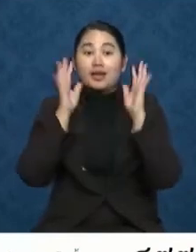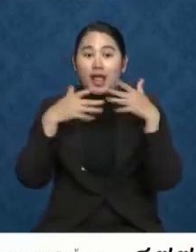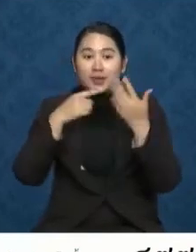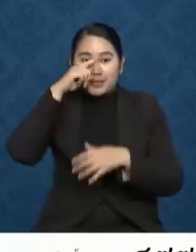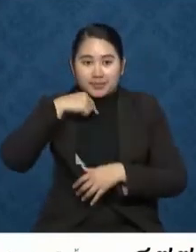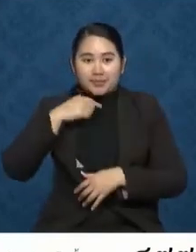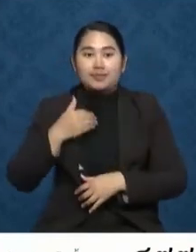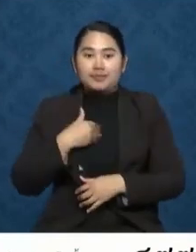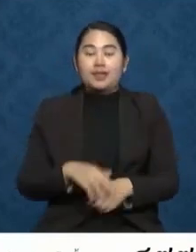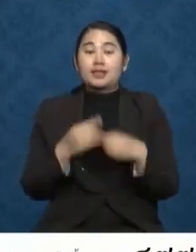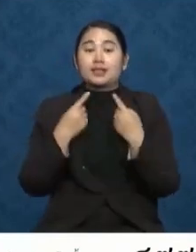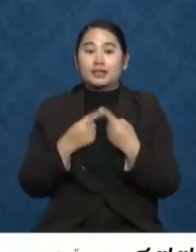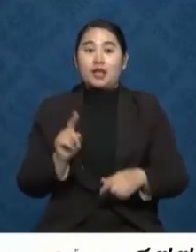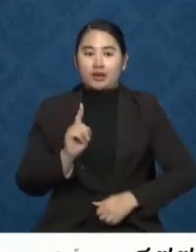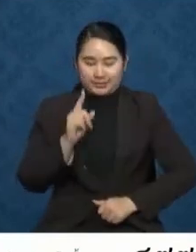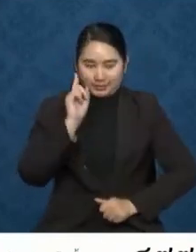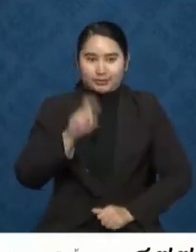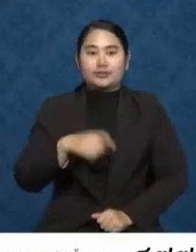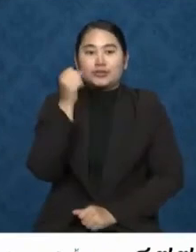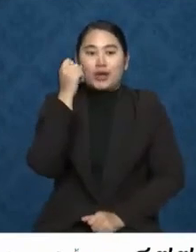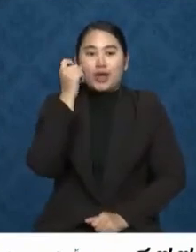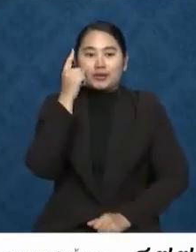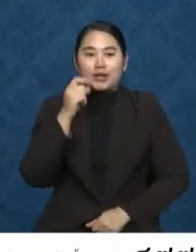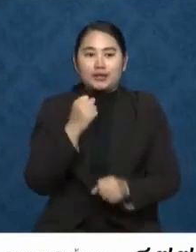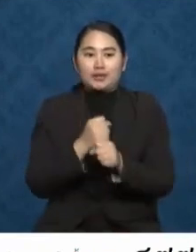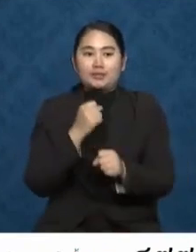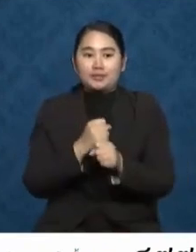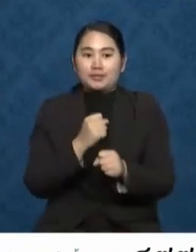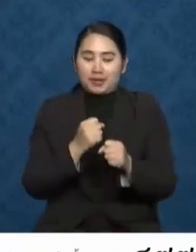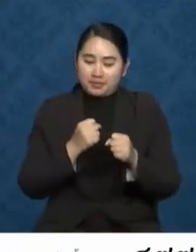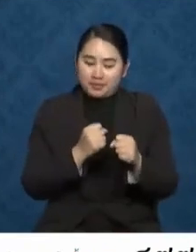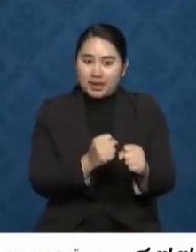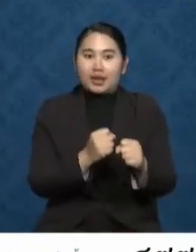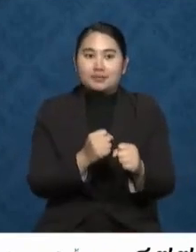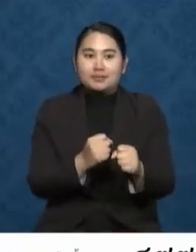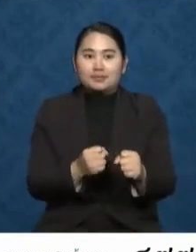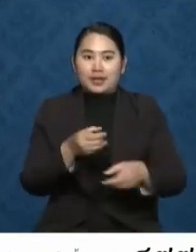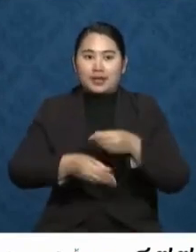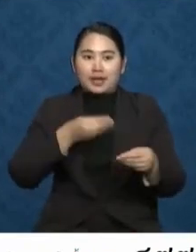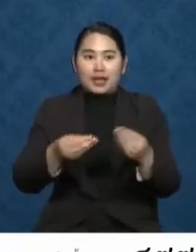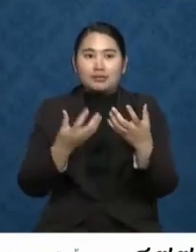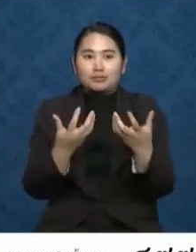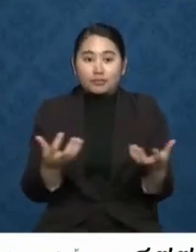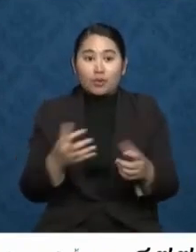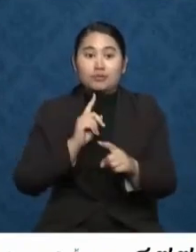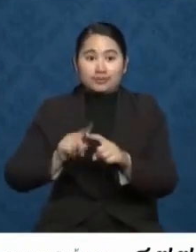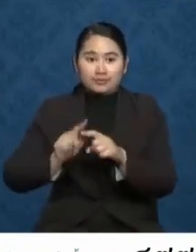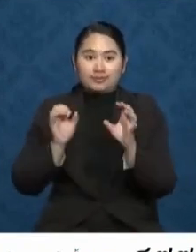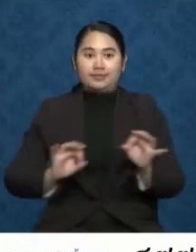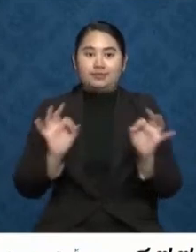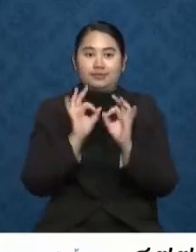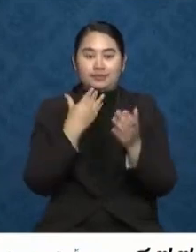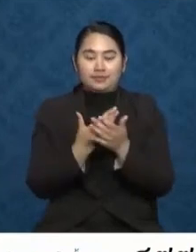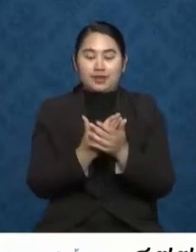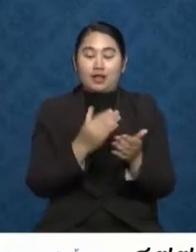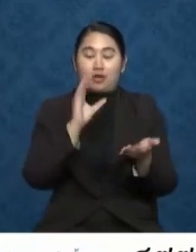ากได้แต่ท่านประธานครับเราต้องเข้าใจนะครับว่าการดำเนินการที่มีความพยายามเพิ่มการค้าและการลงทุนนี้จำเป็นต้องเป็นงบประมาณที่มี